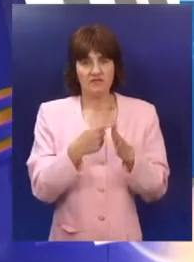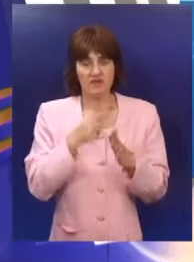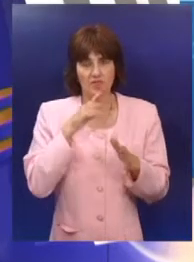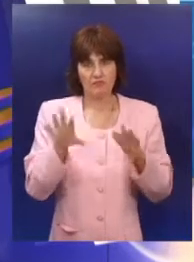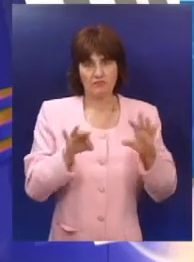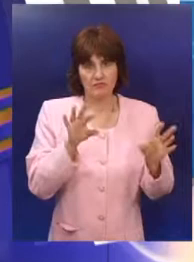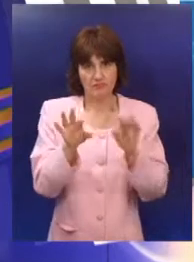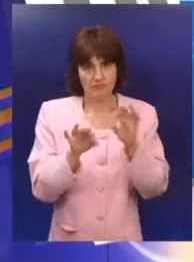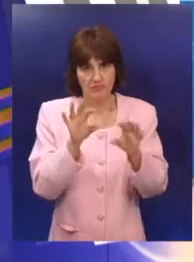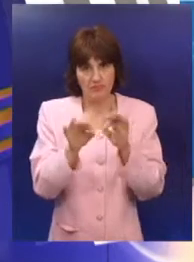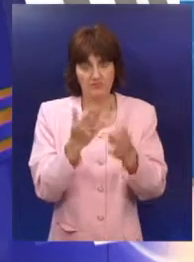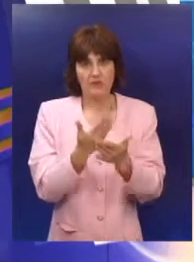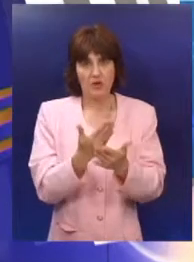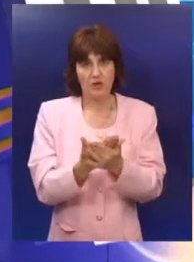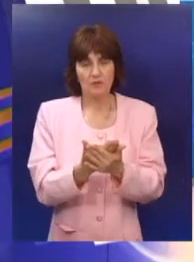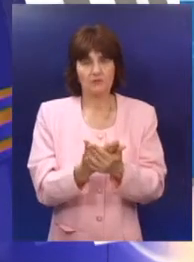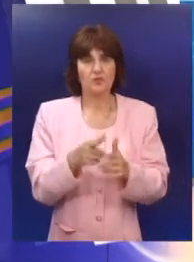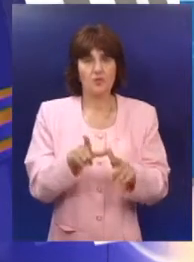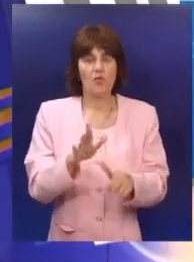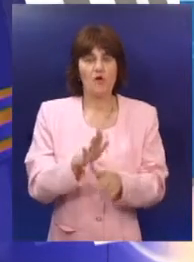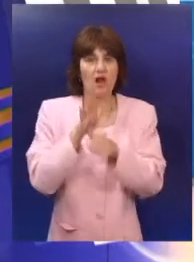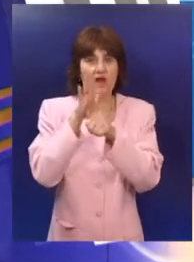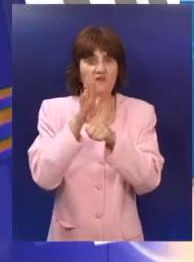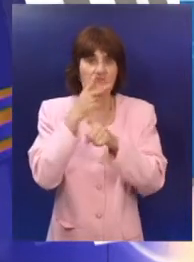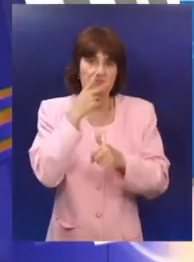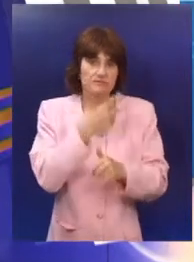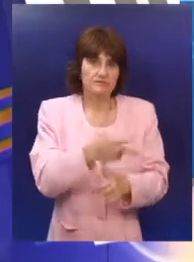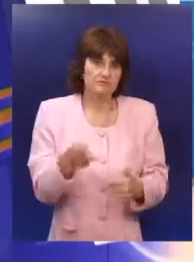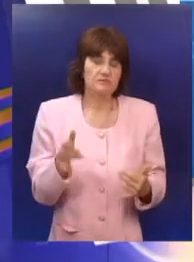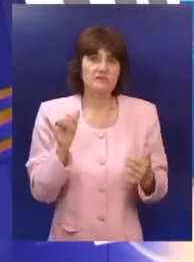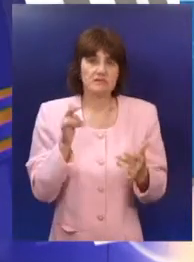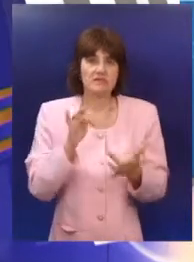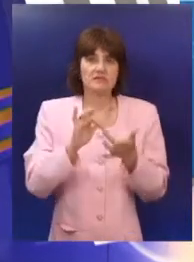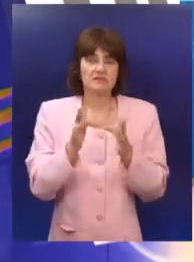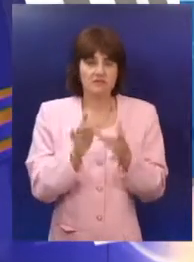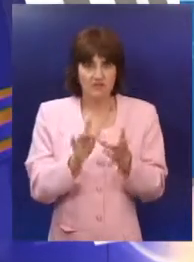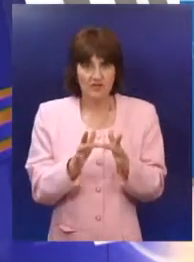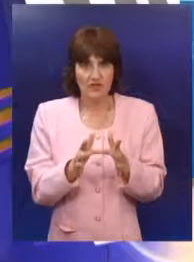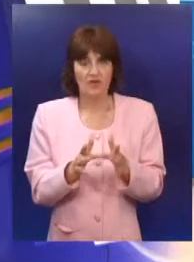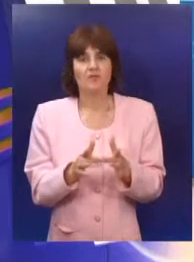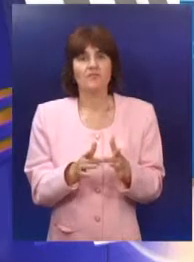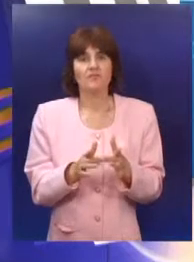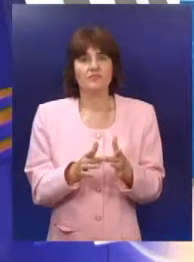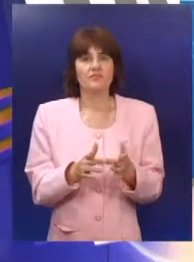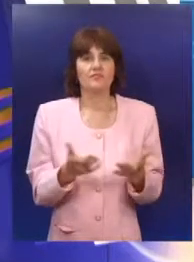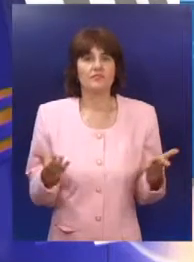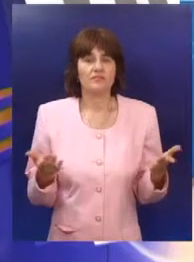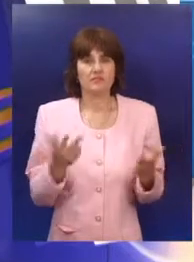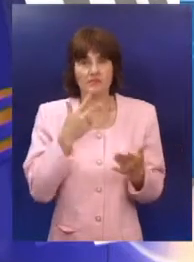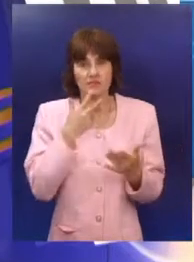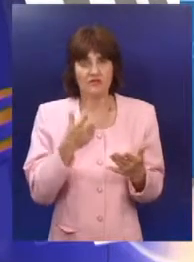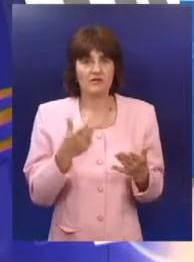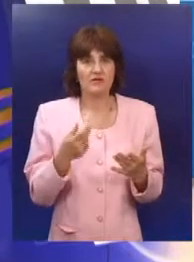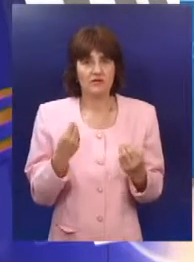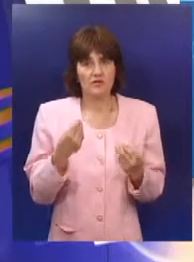u Kanu, što znači da ovo je u ovom glavnom programu, i to da u takmičarskom programu Kana, znači ne radi se o nekim, ne